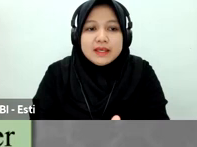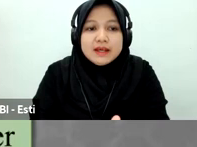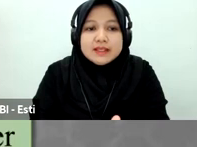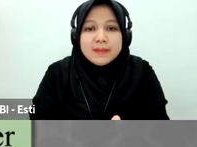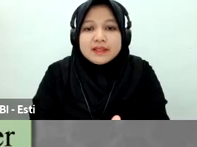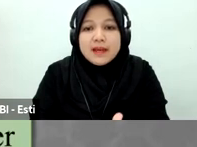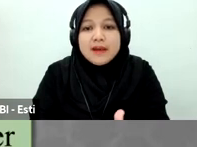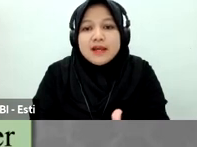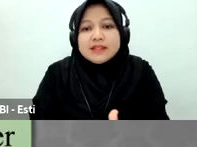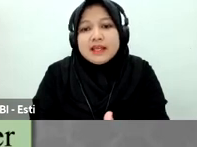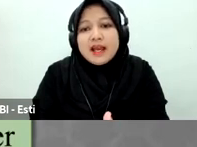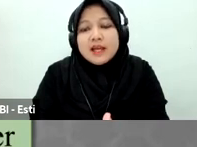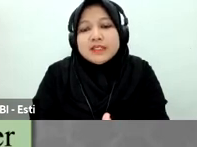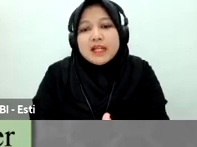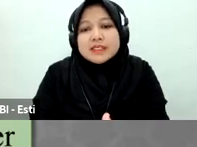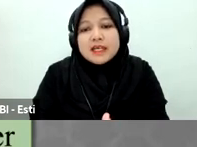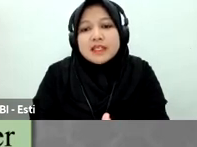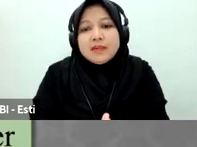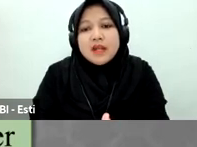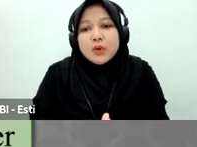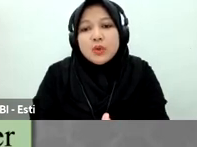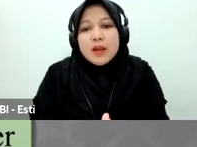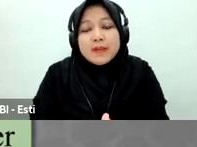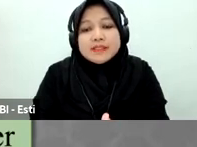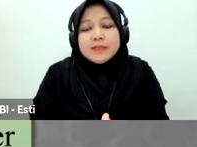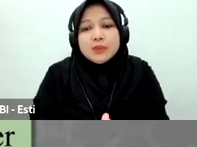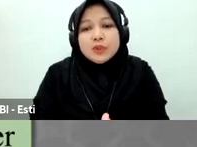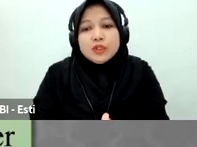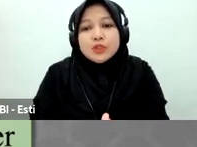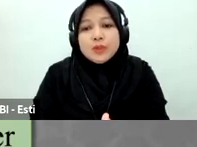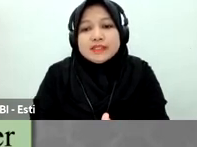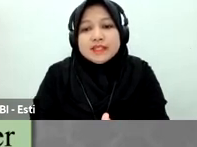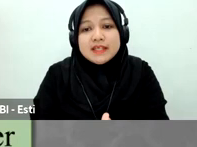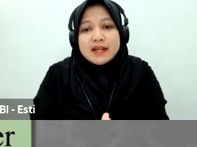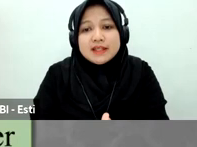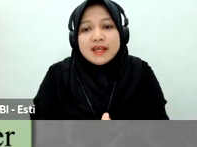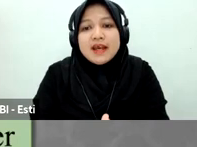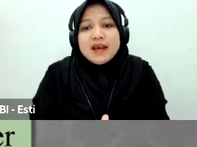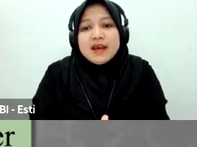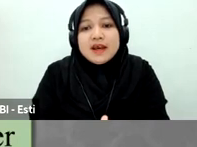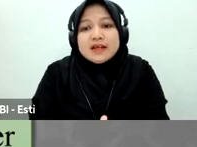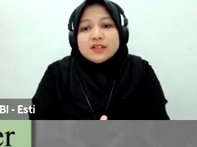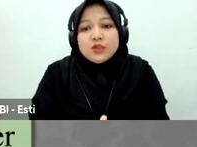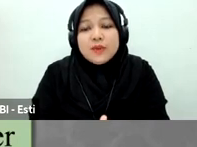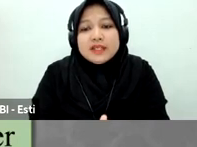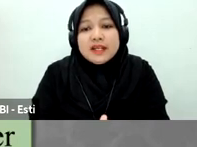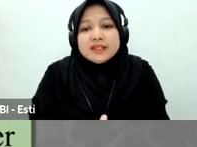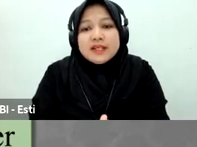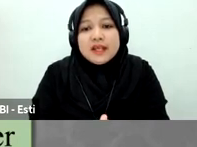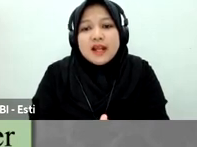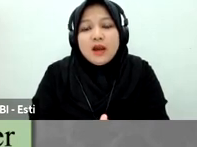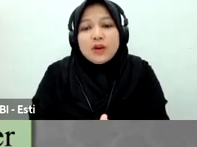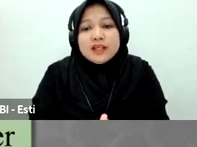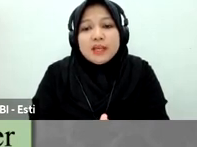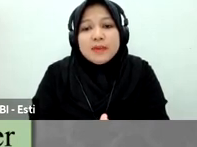baik yang pertama saya akan menjelaskan terlebih dahulu Apa sih sebetulnya juru bahasa isyarat juru bahasa